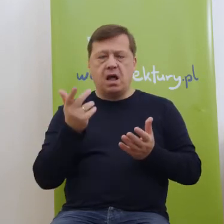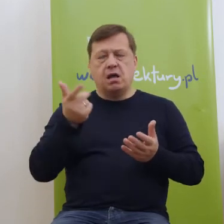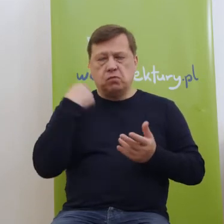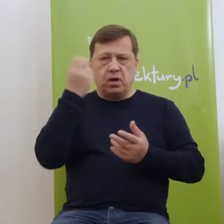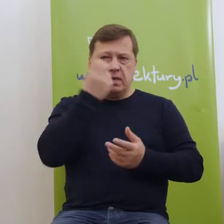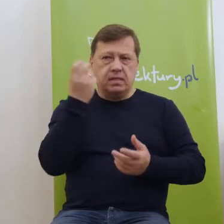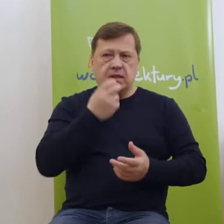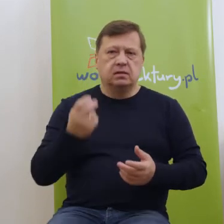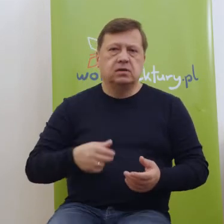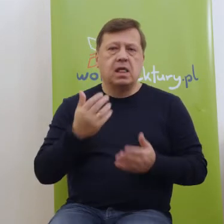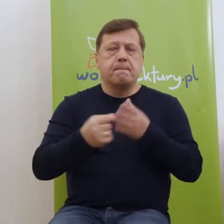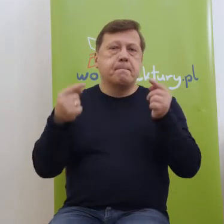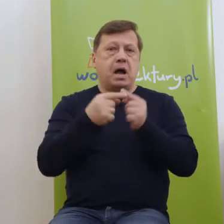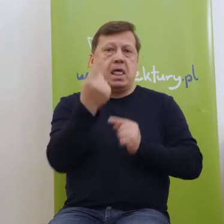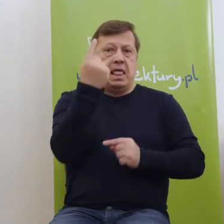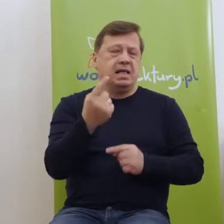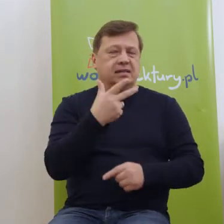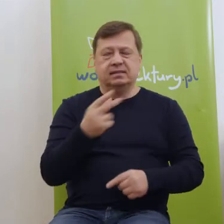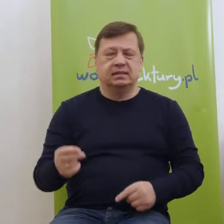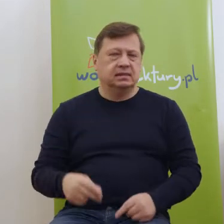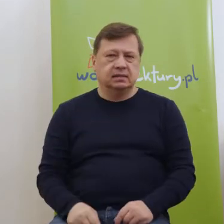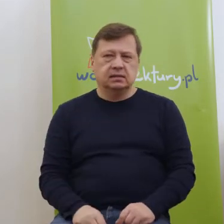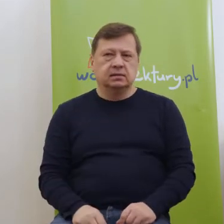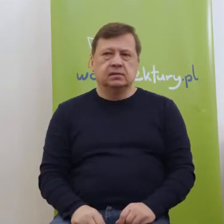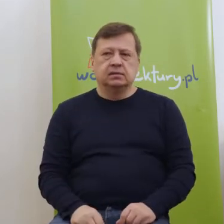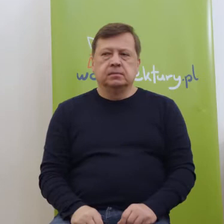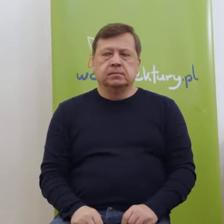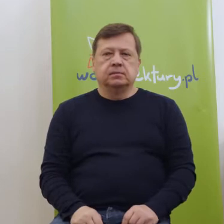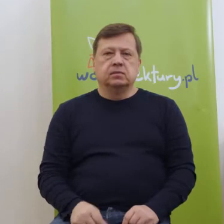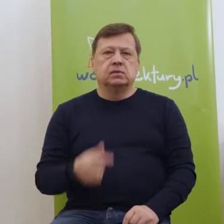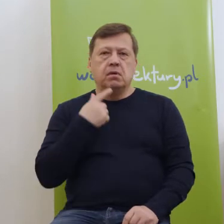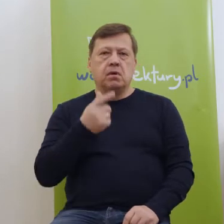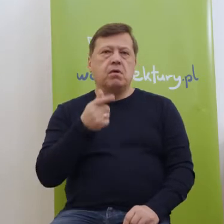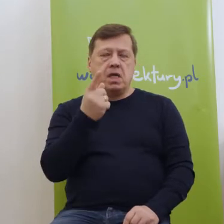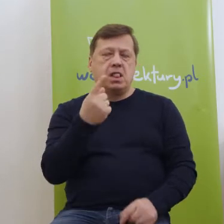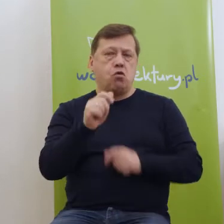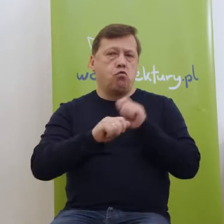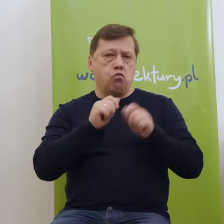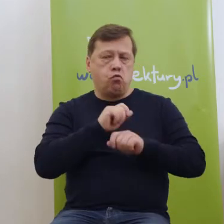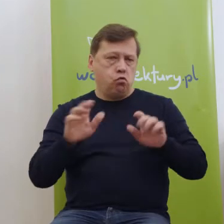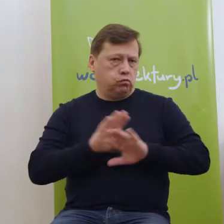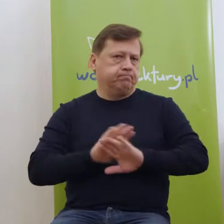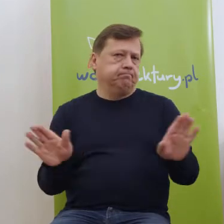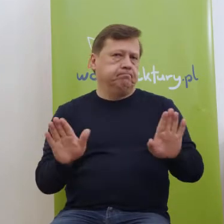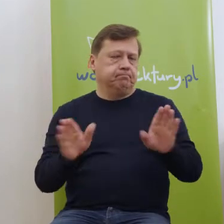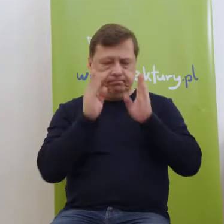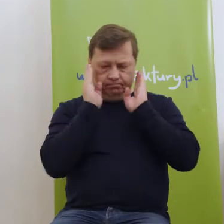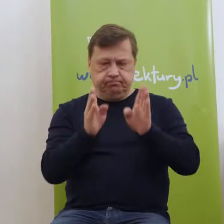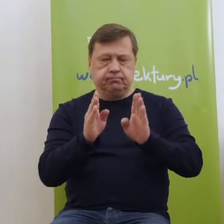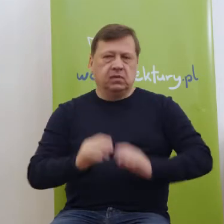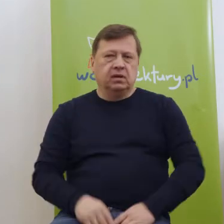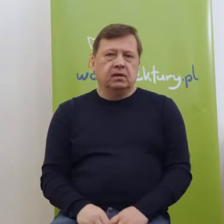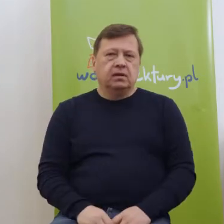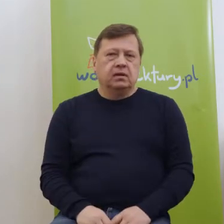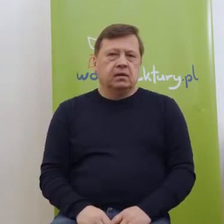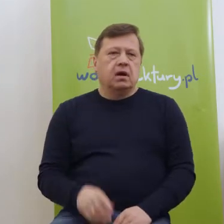jeżeli pasowało tylko do jednego, no to pisałabym kryminały w takim razie, jakieś jedno rozwiązanie i nic więcej.